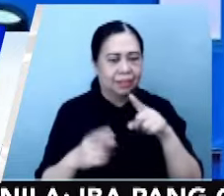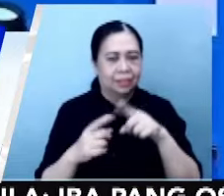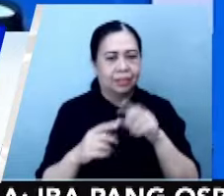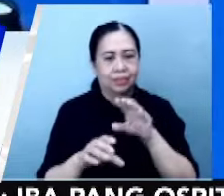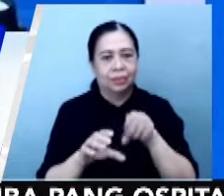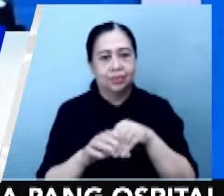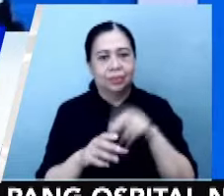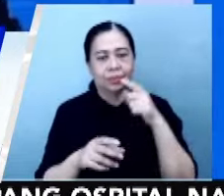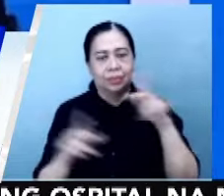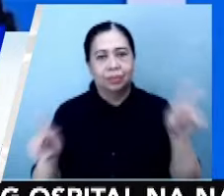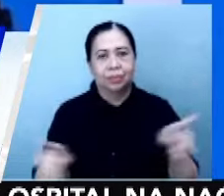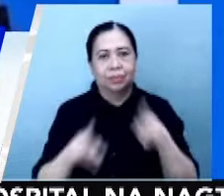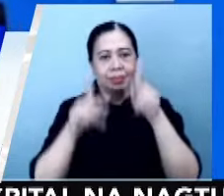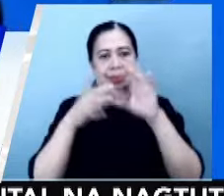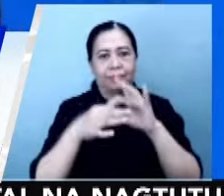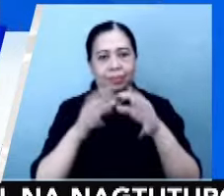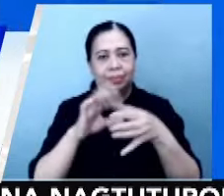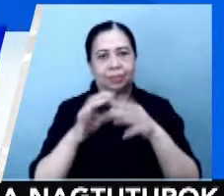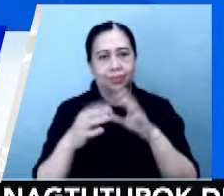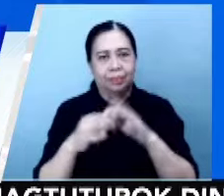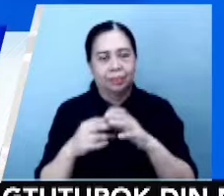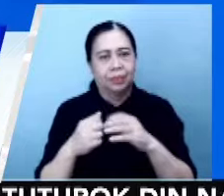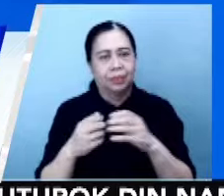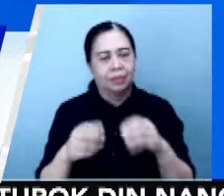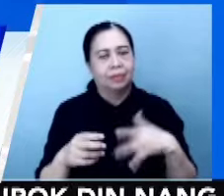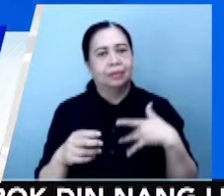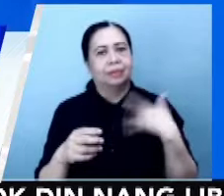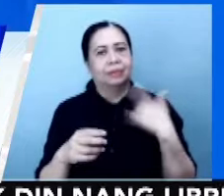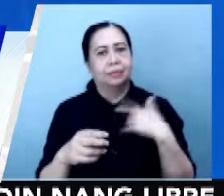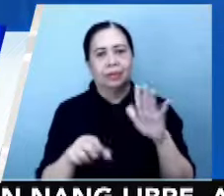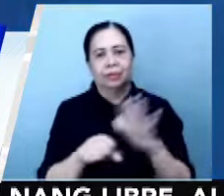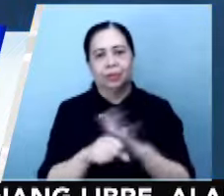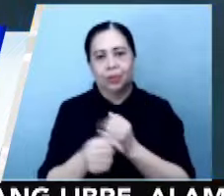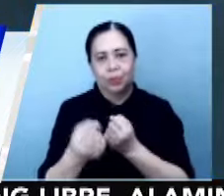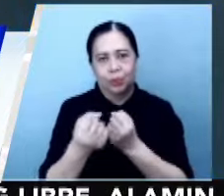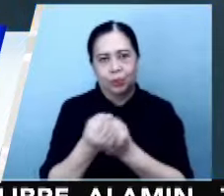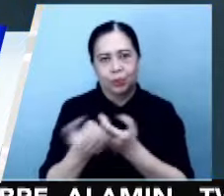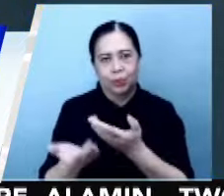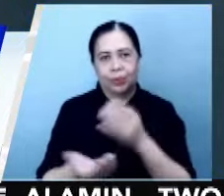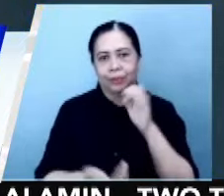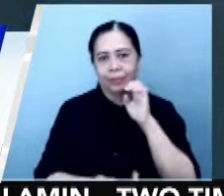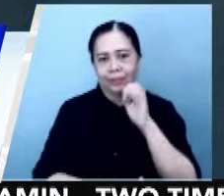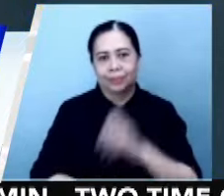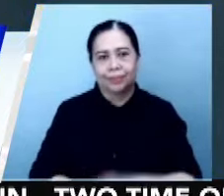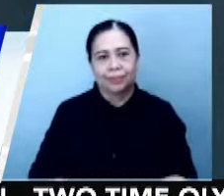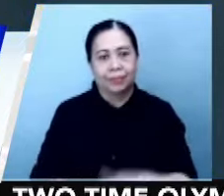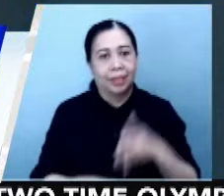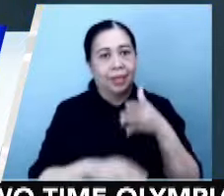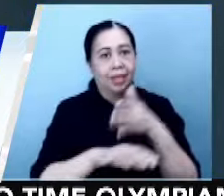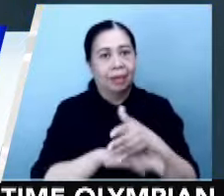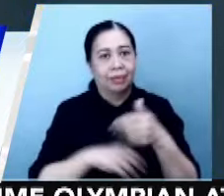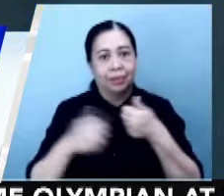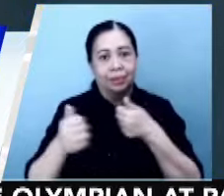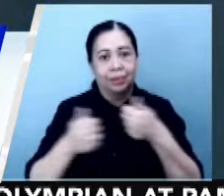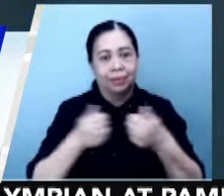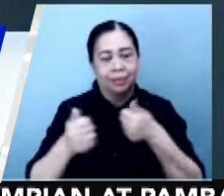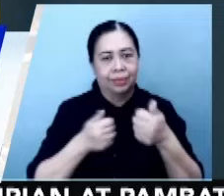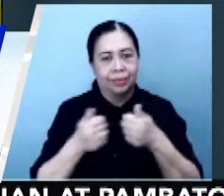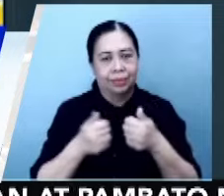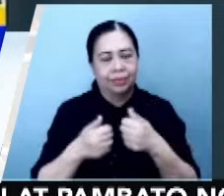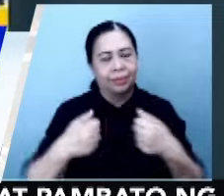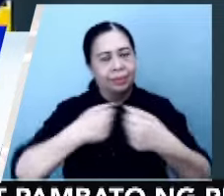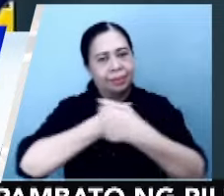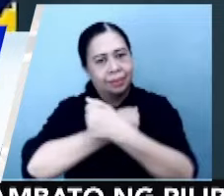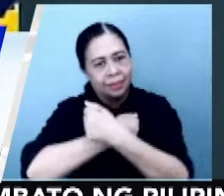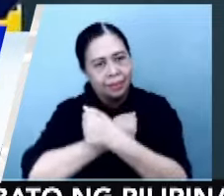Paris Olympics, pinaramdam daw ang full support kay Elrin. Pagkatapos ng kompetisyon, inakap at binati